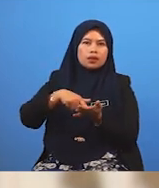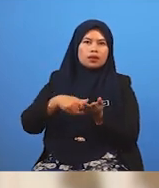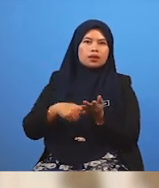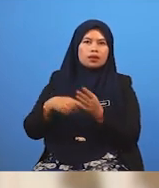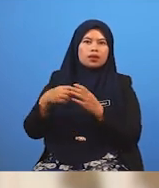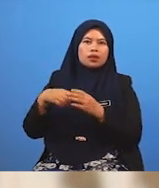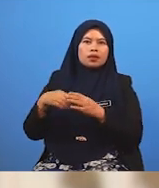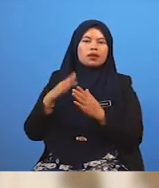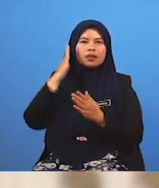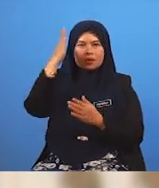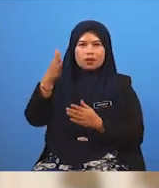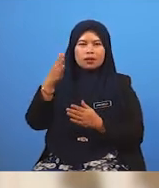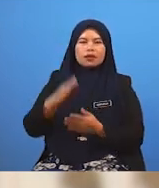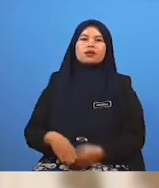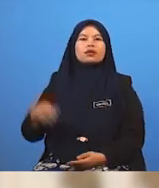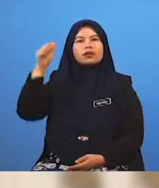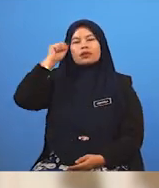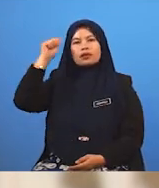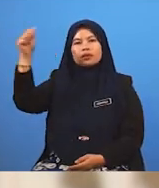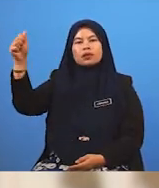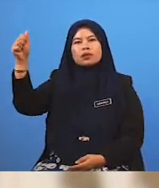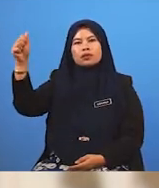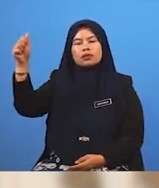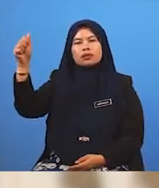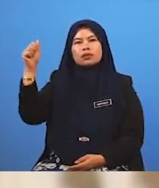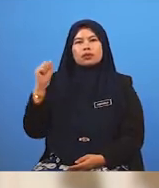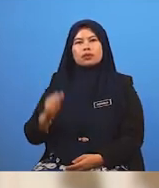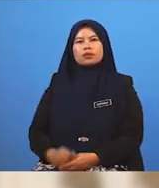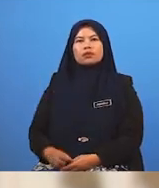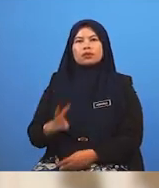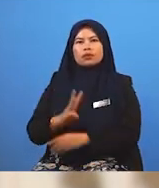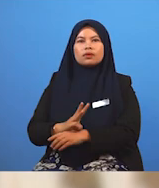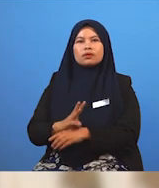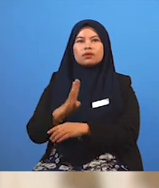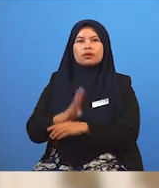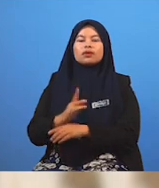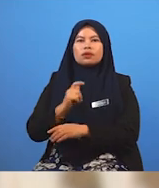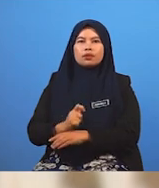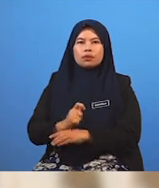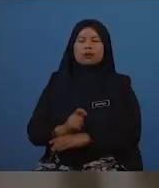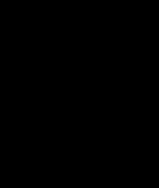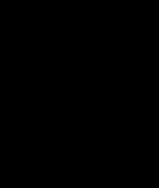datang. Jumpa lagi. Selamat beramal. Assalamualaikum warahmatullahi wabarakatuh.